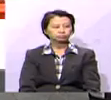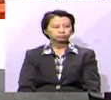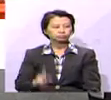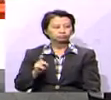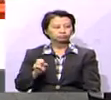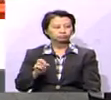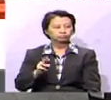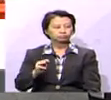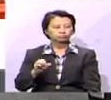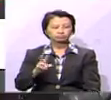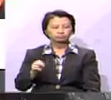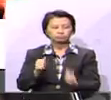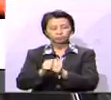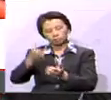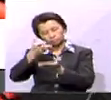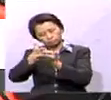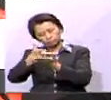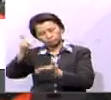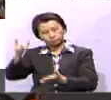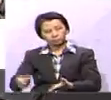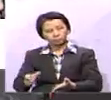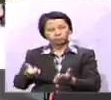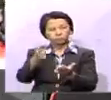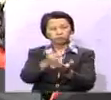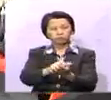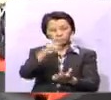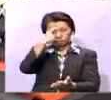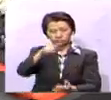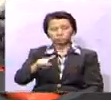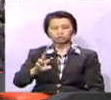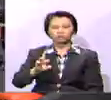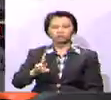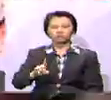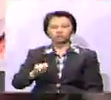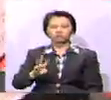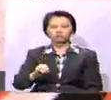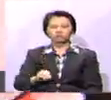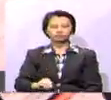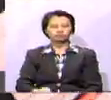Shah Kamaluddin bersama juru kamera Lutin Ahmad melaporkan untuk Berita RTM.